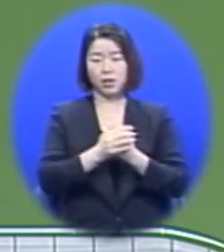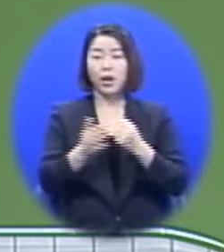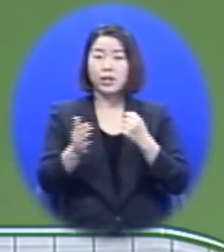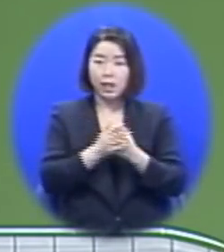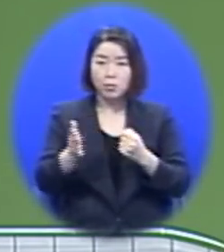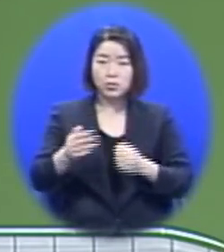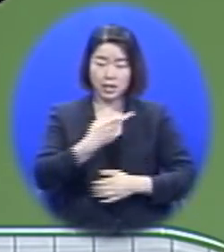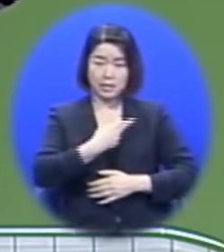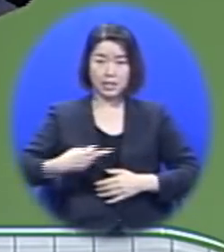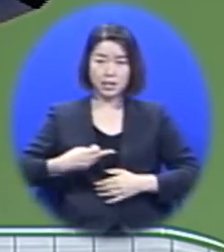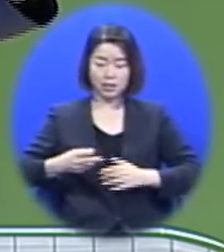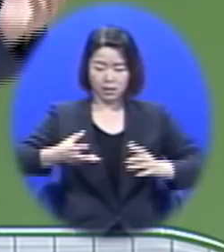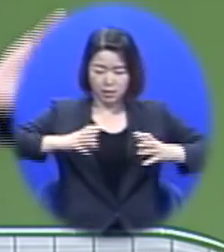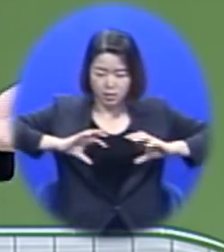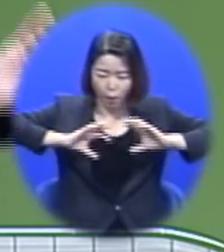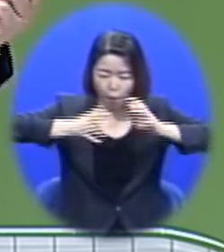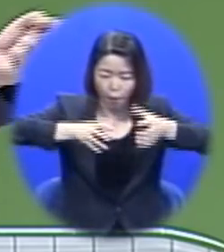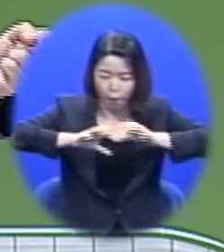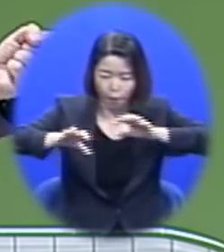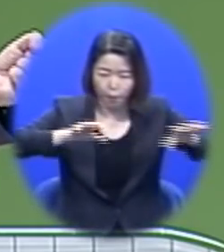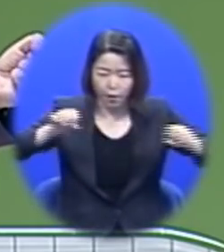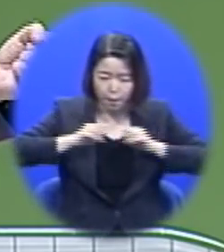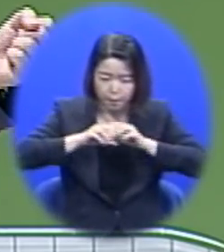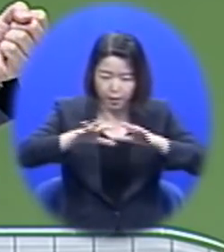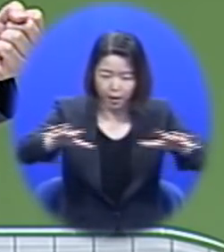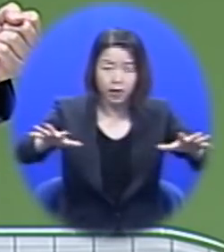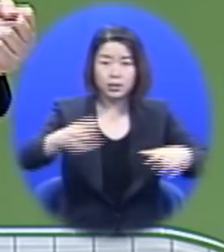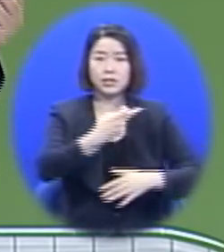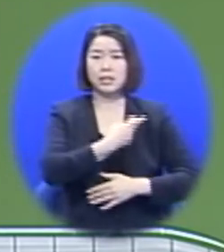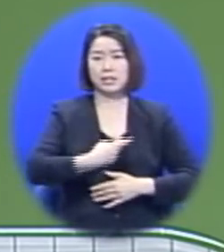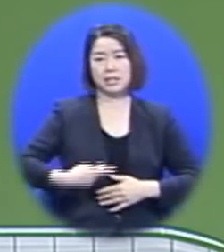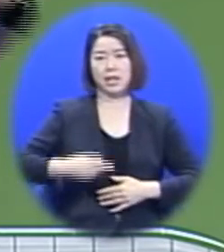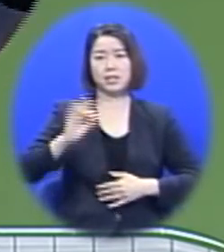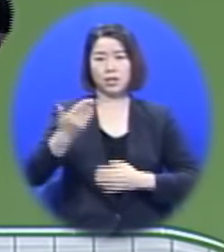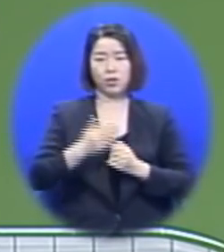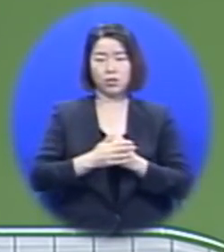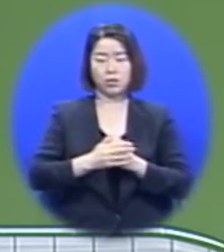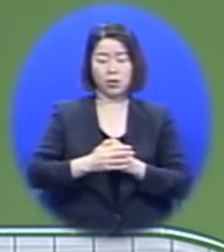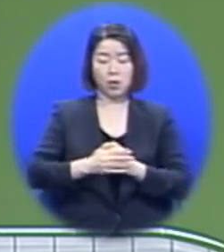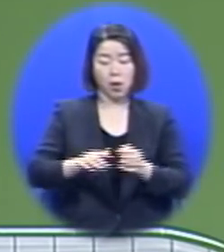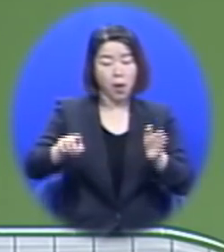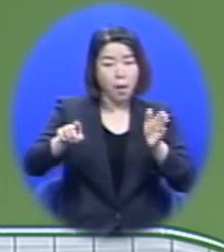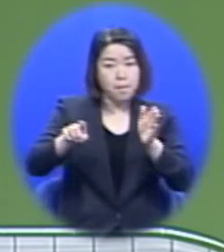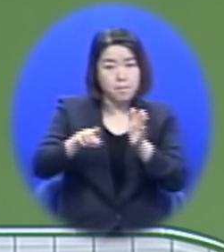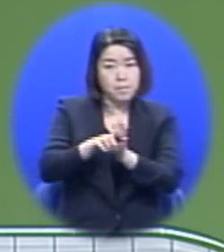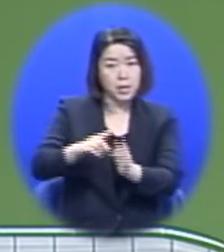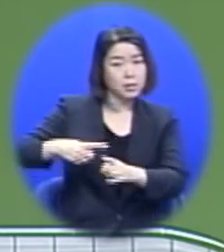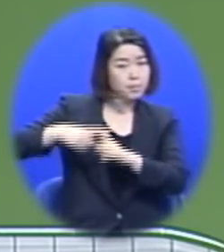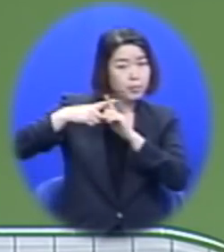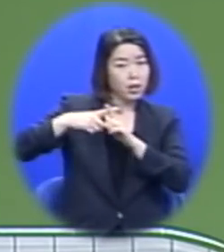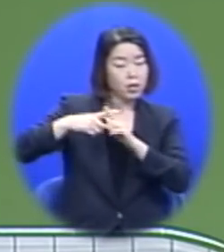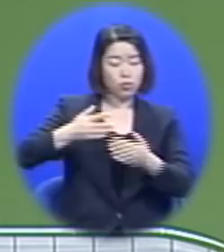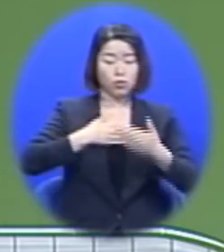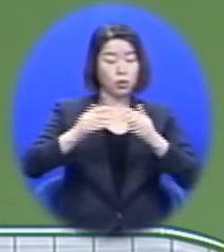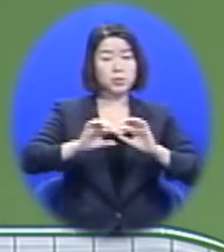전 세계에 나가서 예수님을 전하는 사도들이 된 겁니다. 순교도 두려워하지 않는 사도들이 된 겁니다.